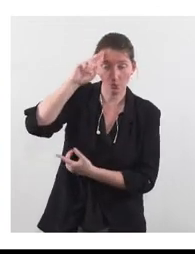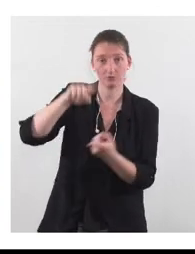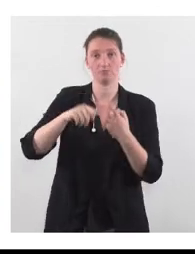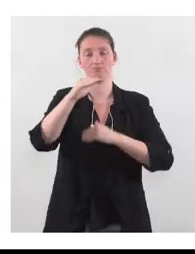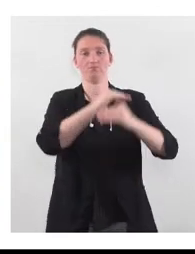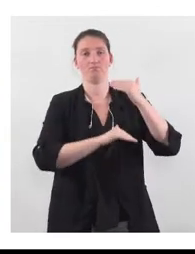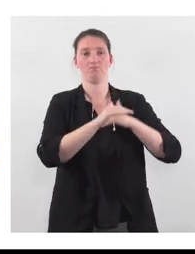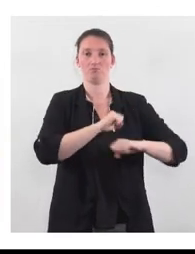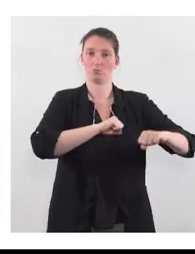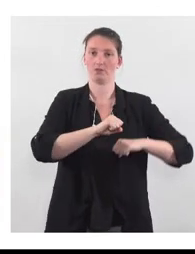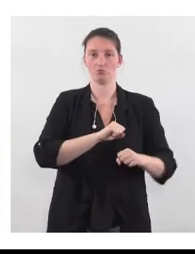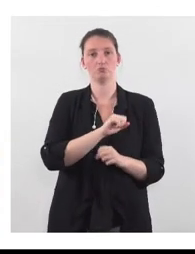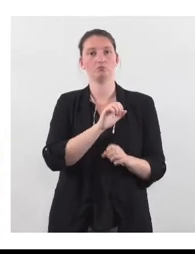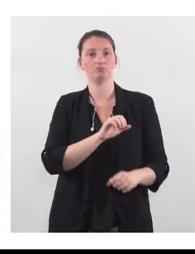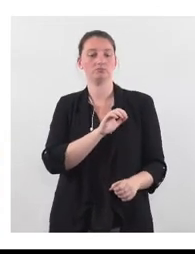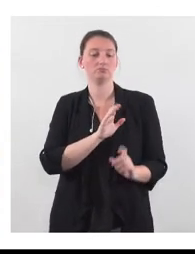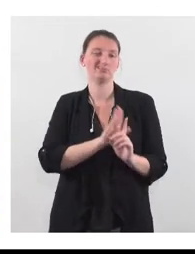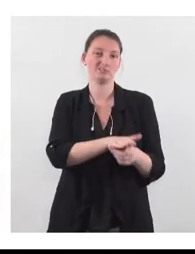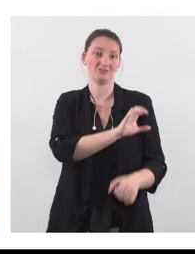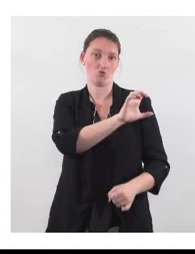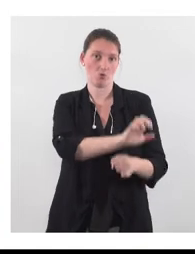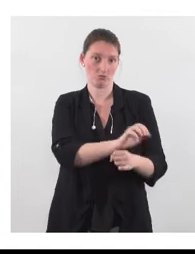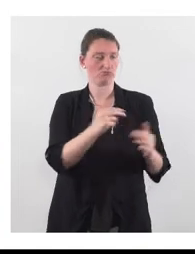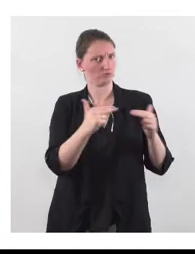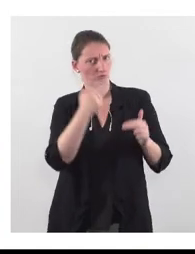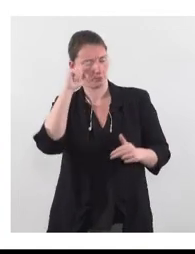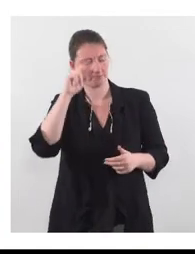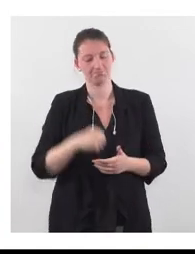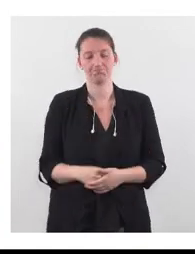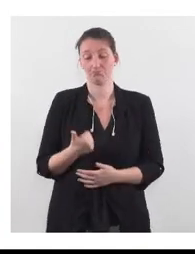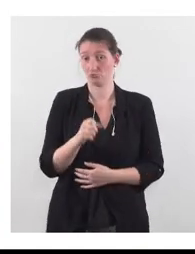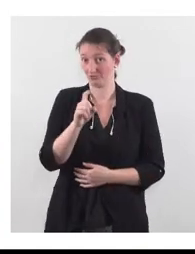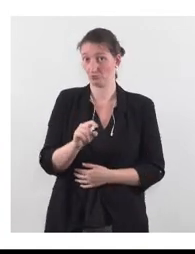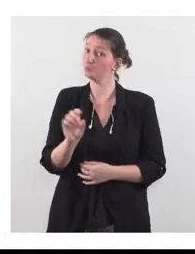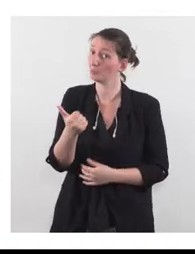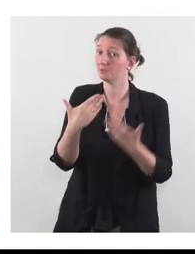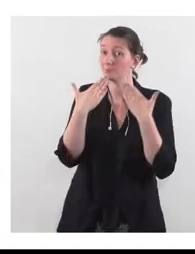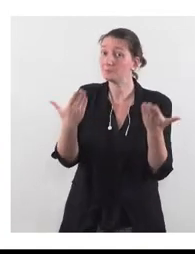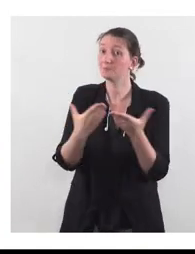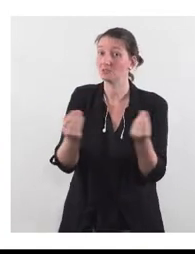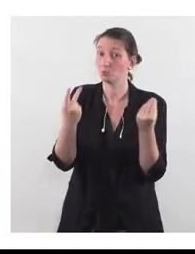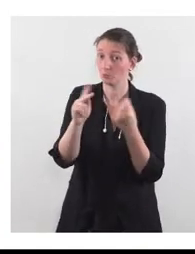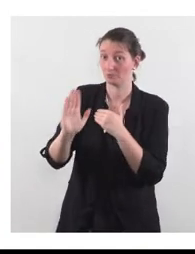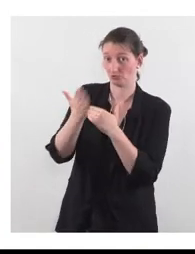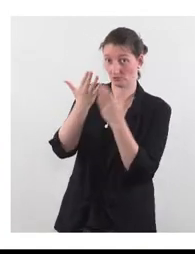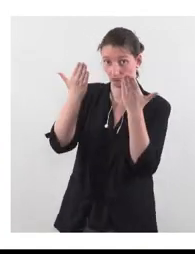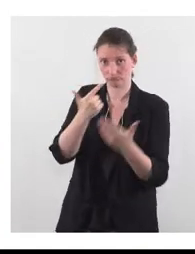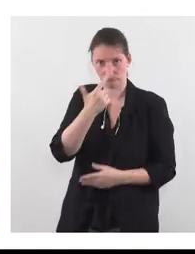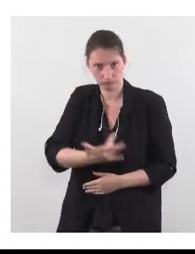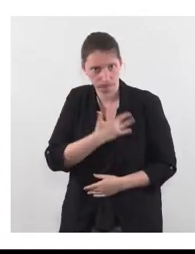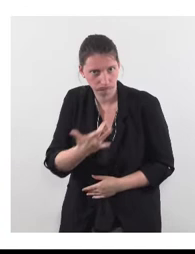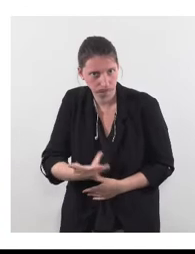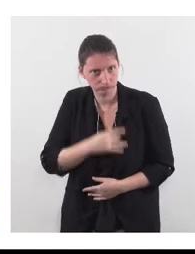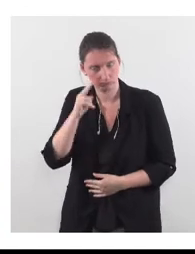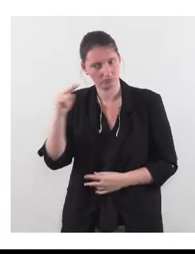les discriminations à l'échelle européenne. Moi, j'aurais une question. Déjà, merci beaucoup pour votre présentation. C'était très intéressant d'avoir